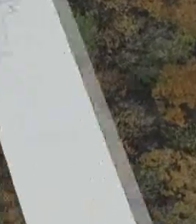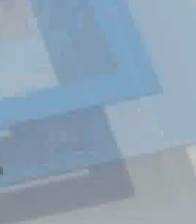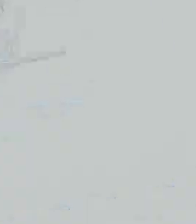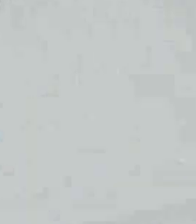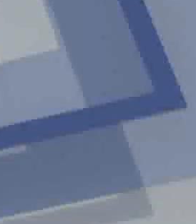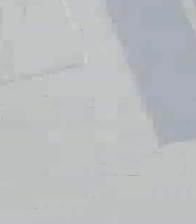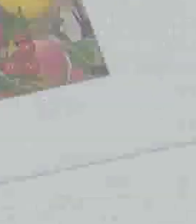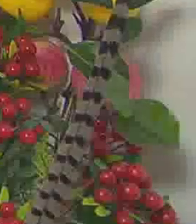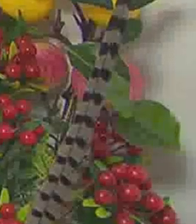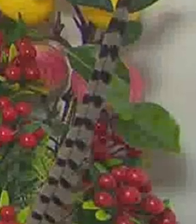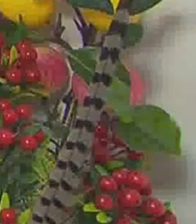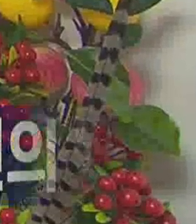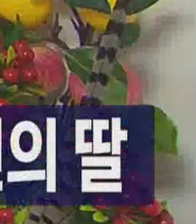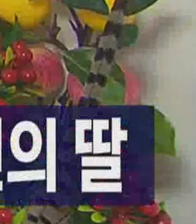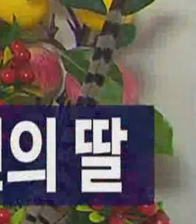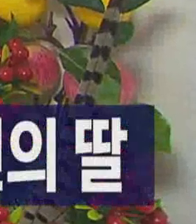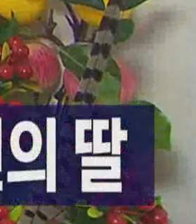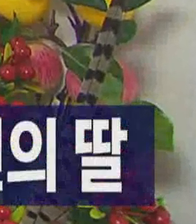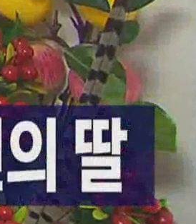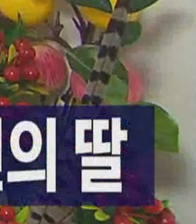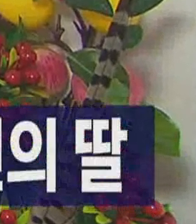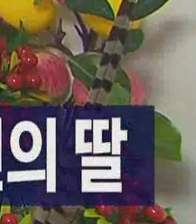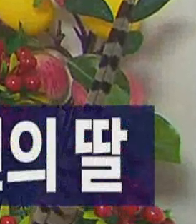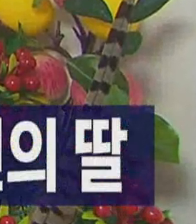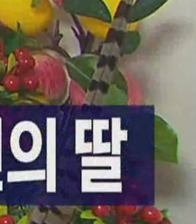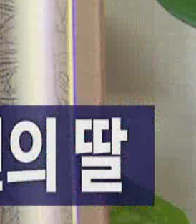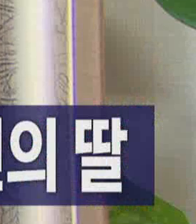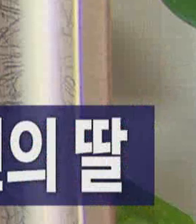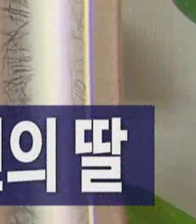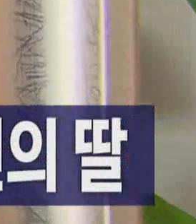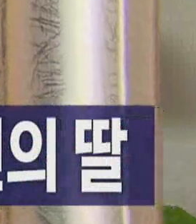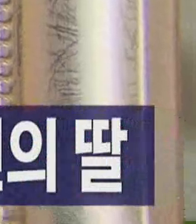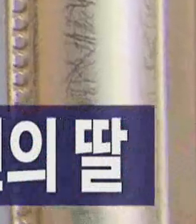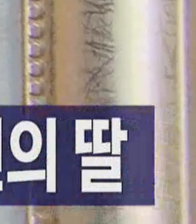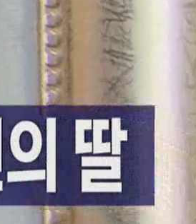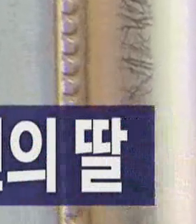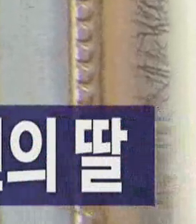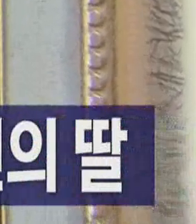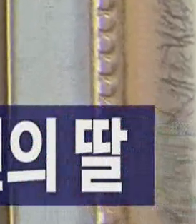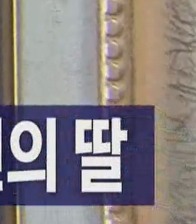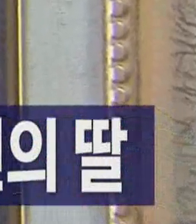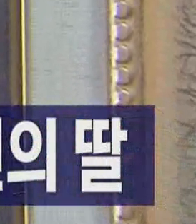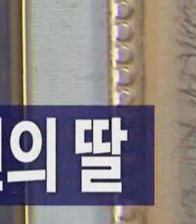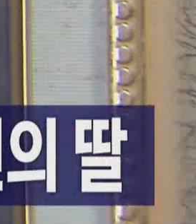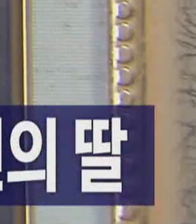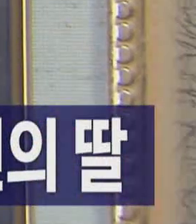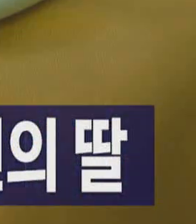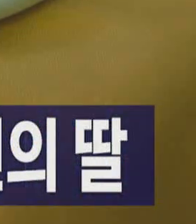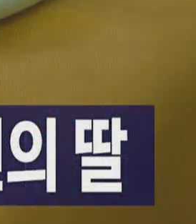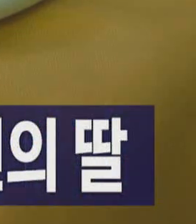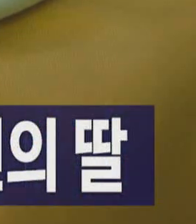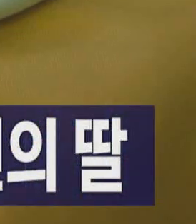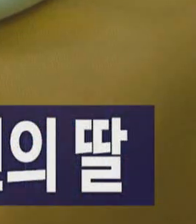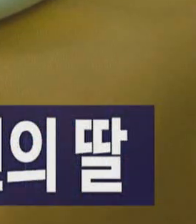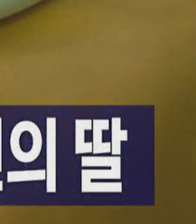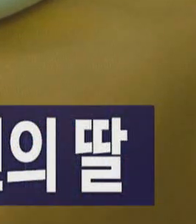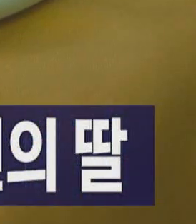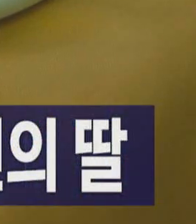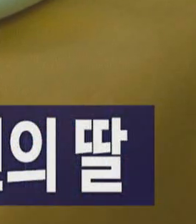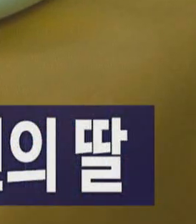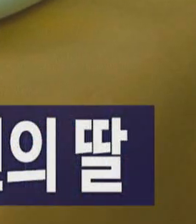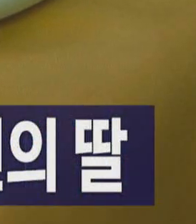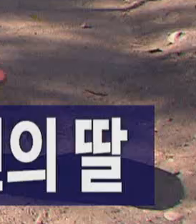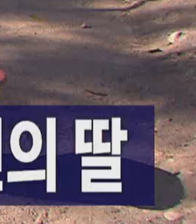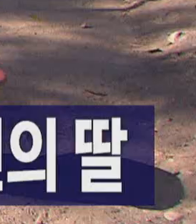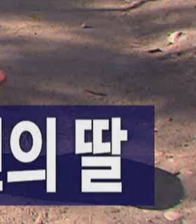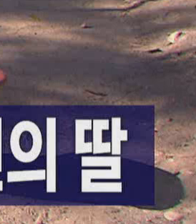때문에. 여수 MBC 여순특별기획 증인, 억울하게 처형당한 14년대 군인의 딸을 만나봅니다.